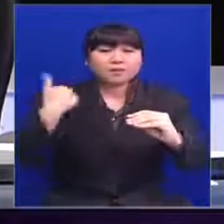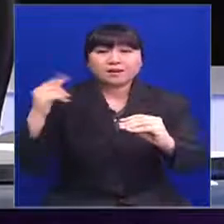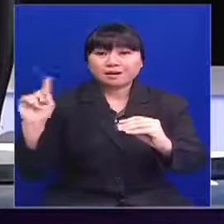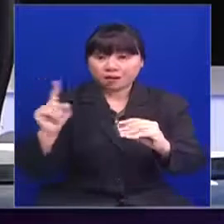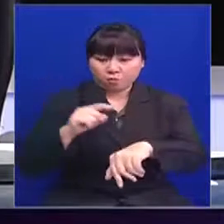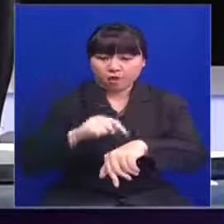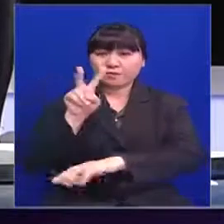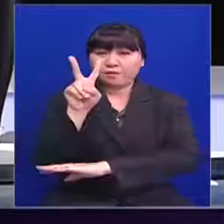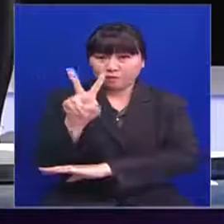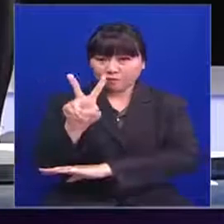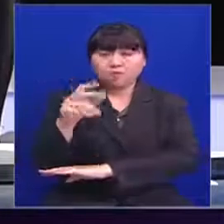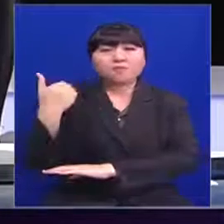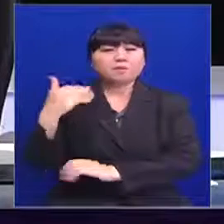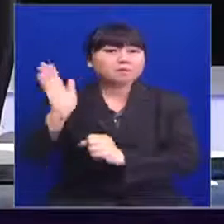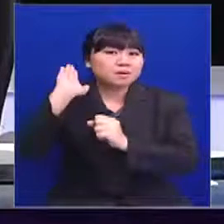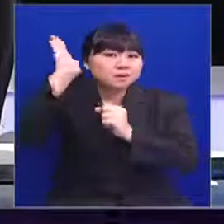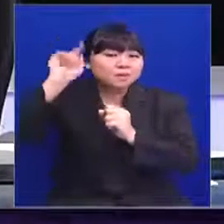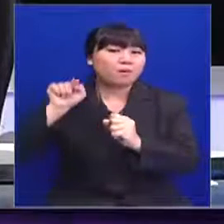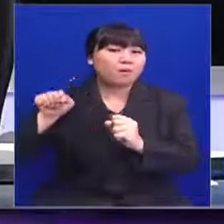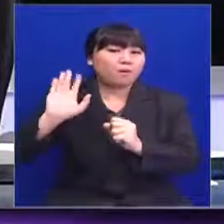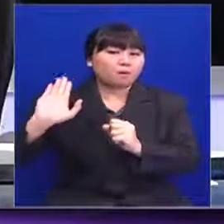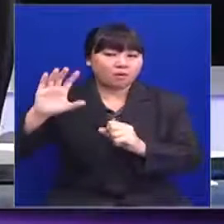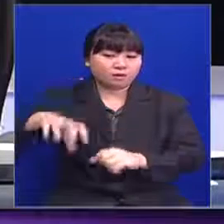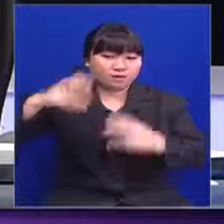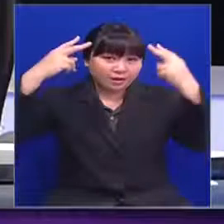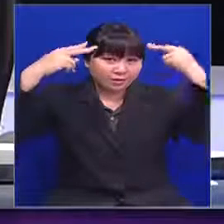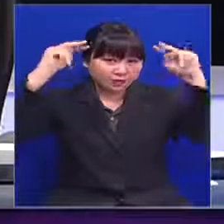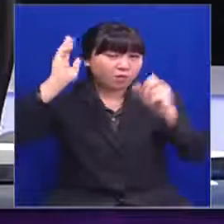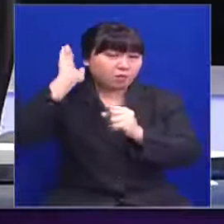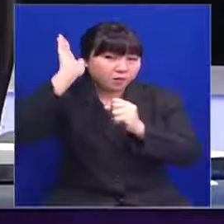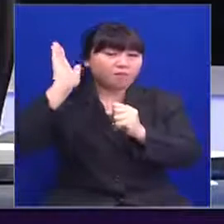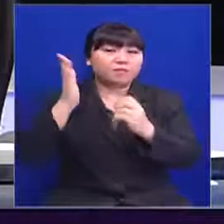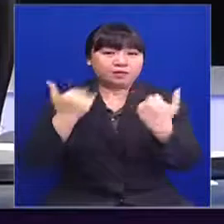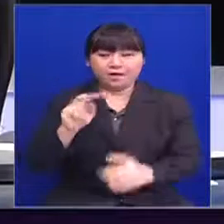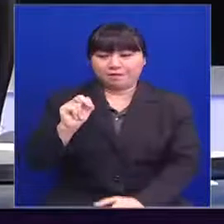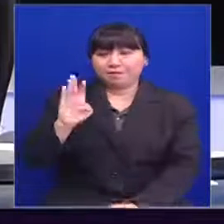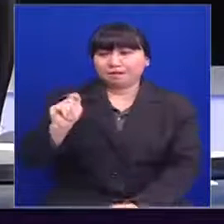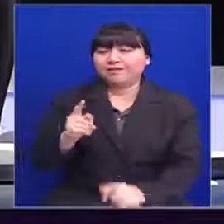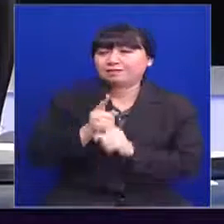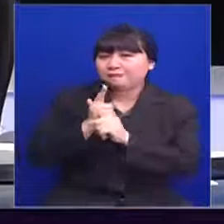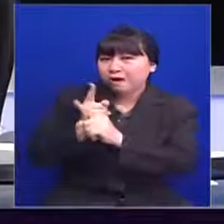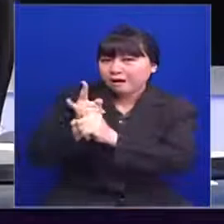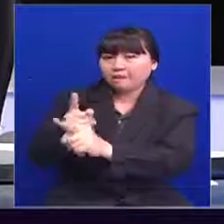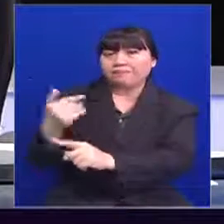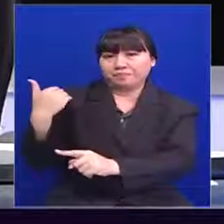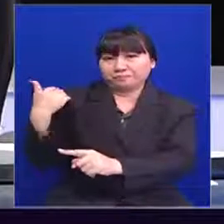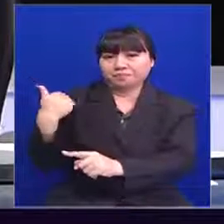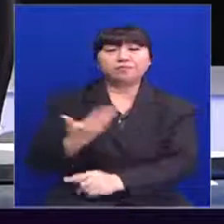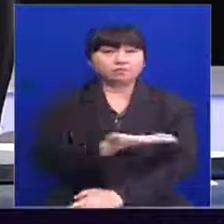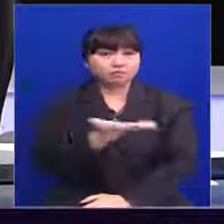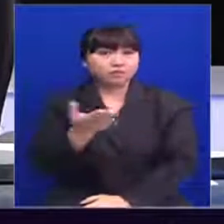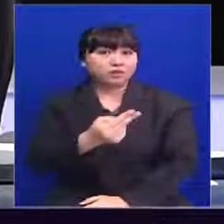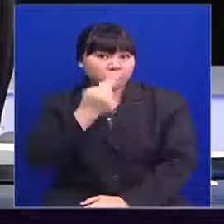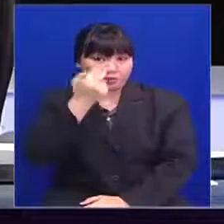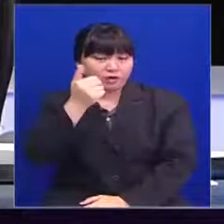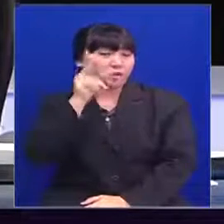ลา 14:00 น.ก็จะมีการแถลงของโฆษกสำนักนายกรัฐมนตรีค่ะแน่นอนว่าทาง NBT ก็เกาะติดสถานการณ์นะคะคุณผู้ชมก็สามารถรับชม